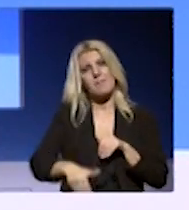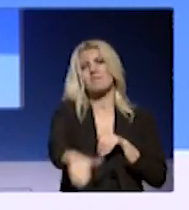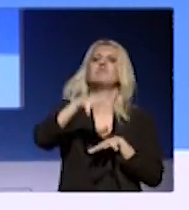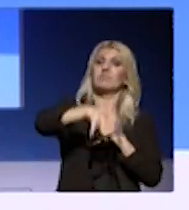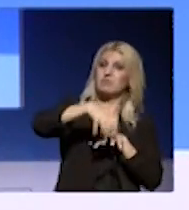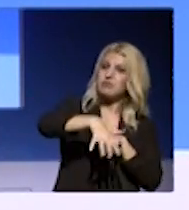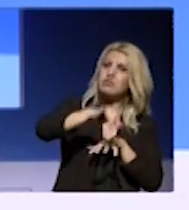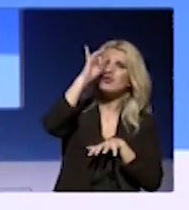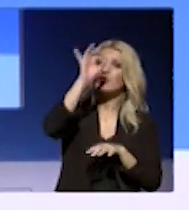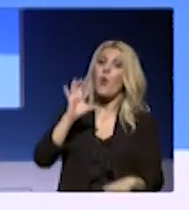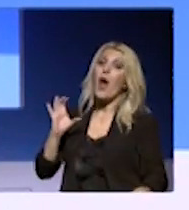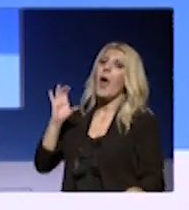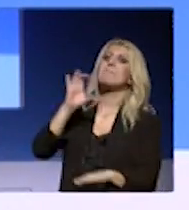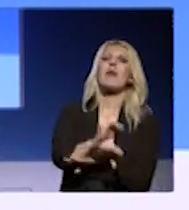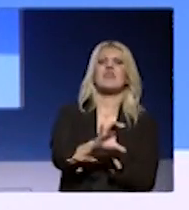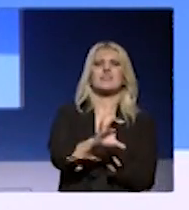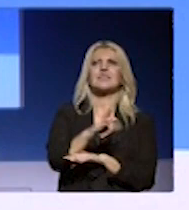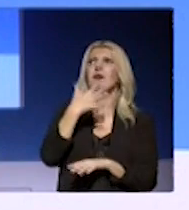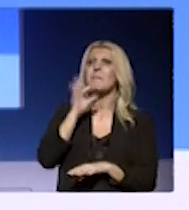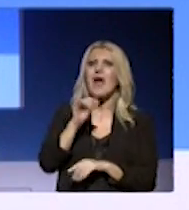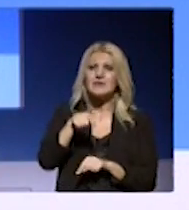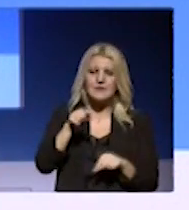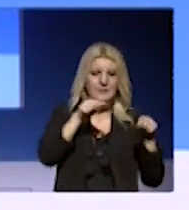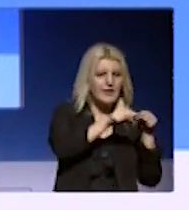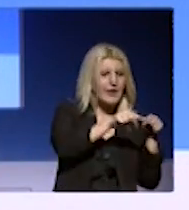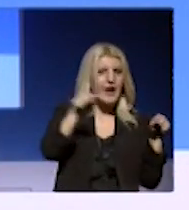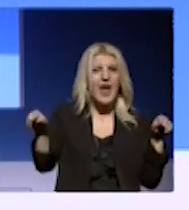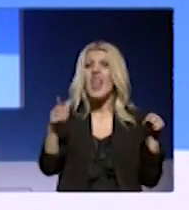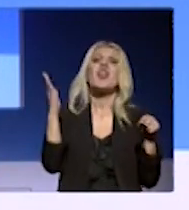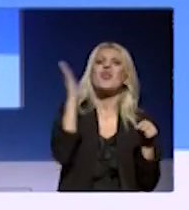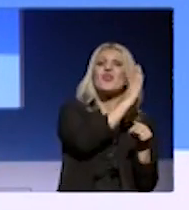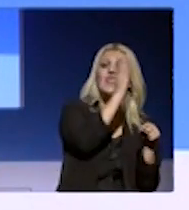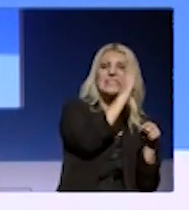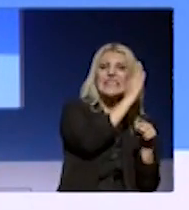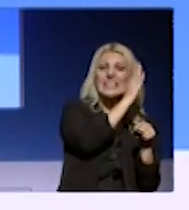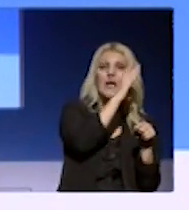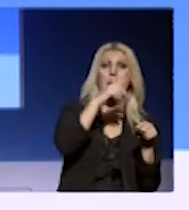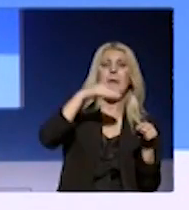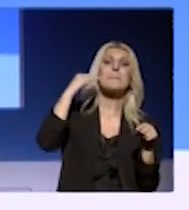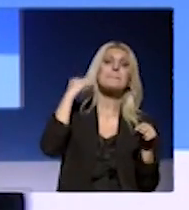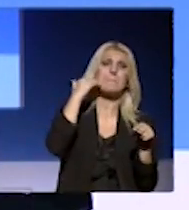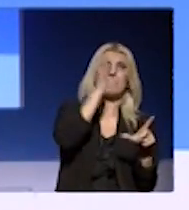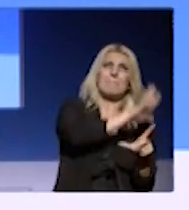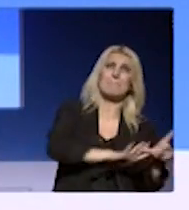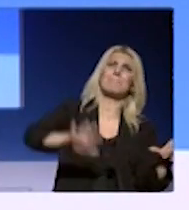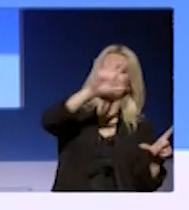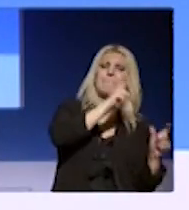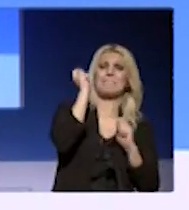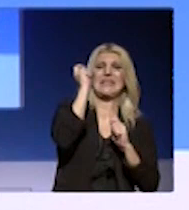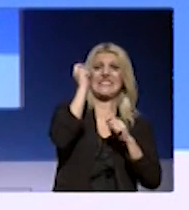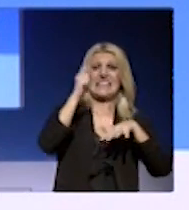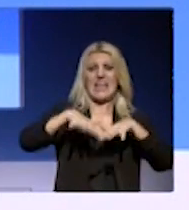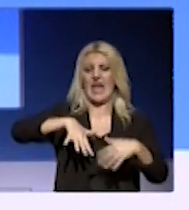αλλά θα μπορέσει να συνδέσει ακόμα πιο ουσιαστικά τη Δυτική Μεσσηνία με την Καλαμάτα και να προσδώσει ακόμα μεγαλύτερο